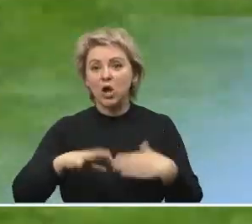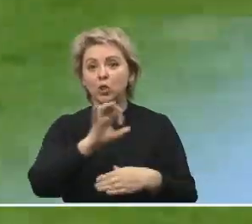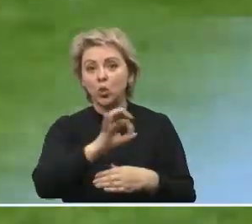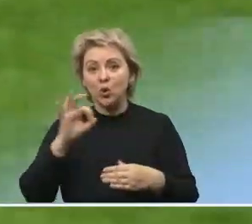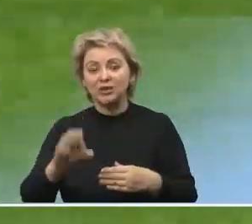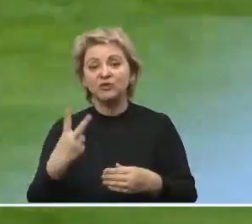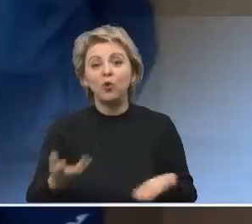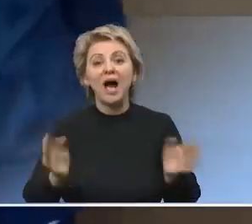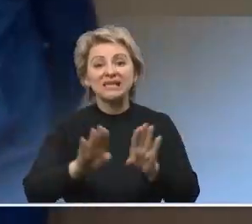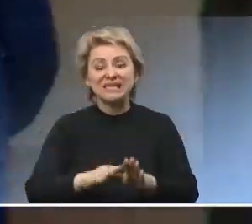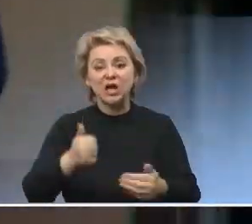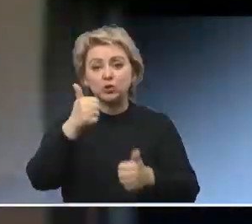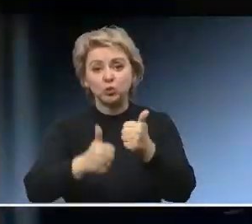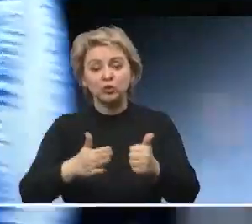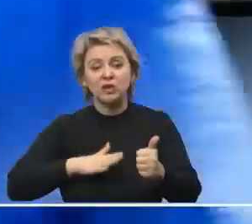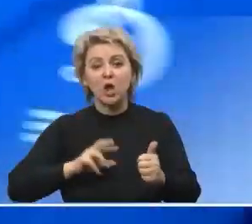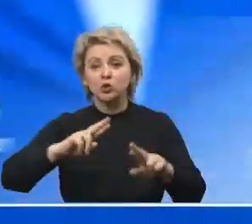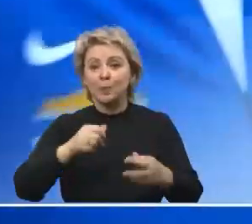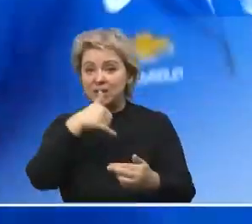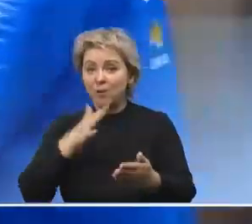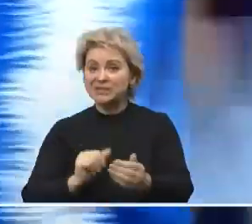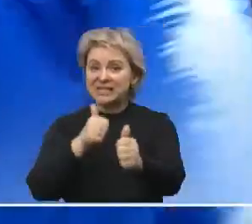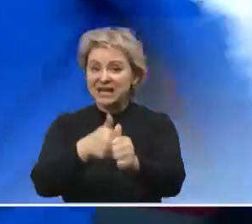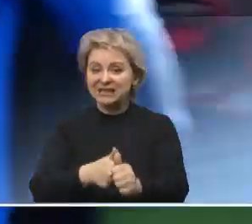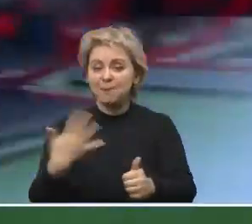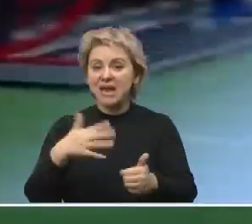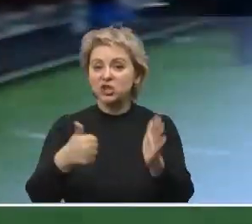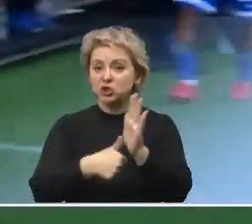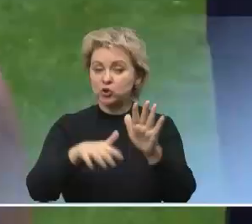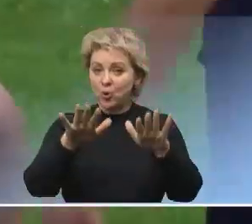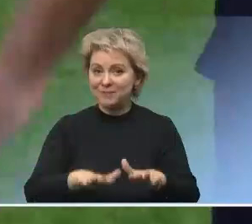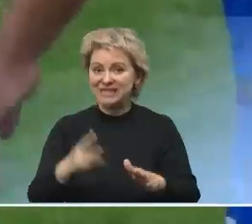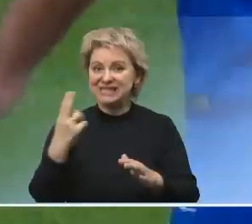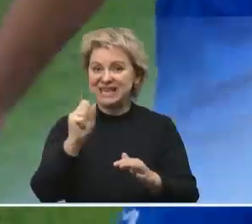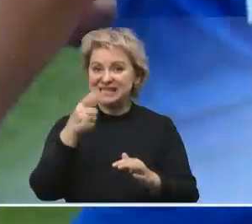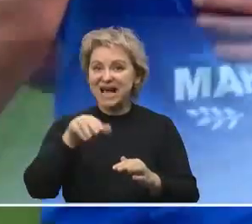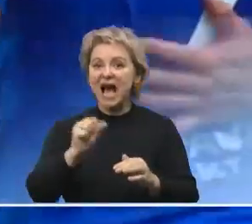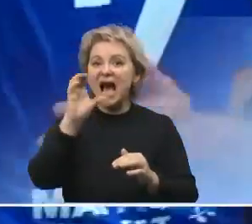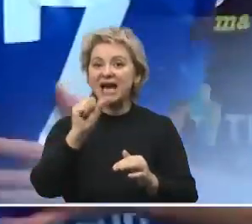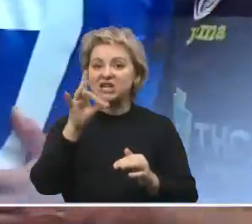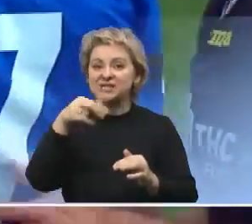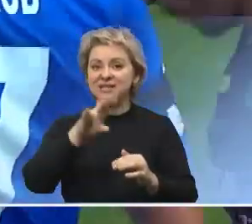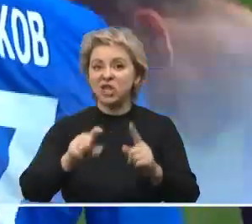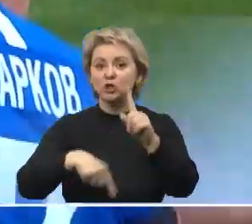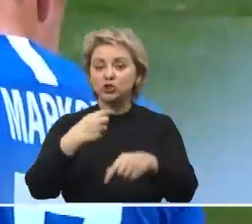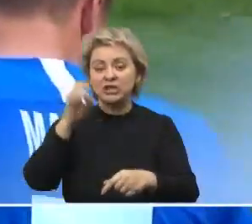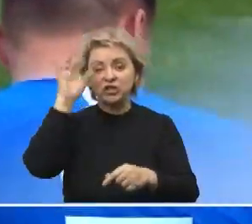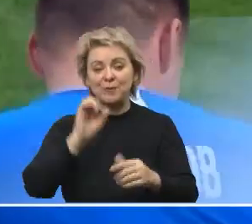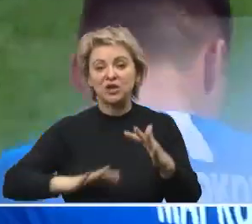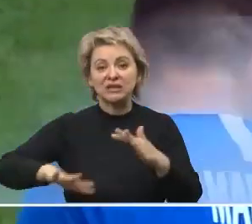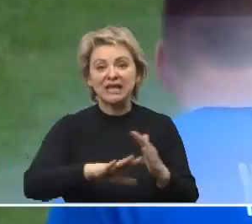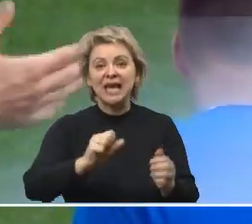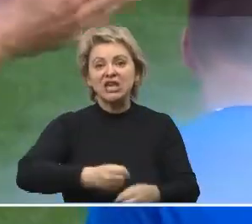0-0. В двух оставшихся турах наш клуб не сможет догнать занимающих 5-6 место ЦСКА и Арсенал. Так что через чемпионат страны